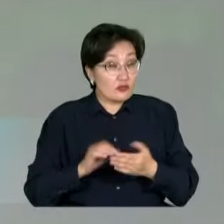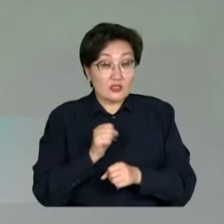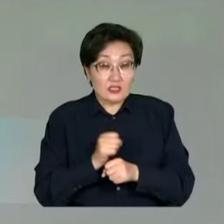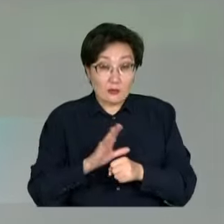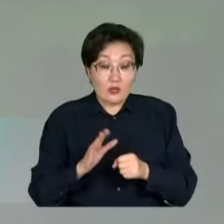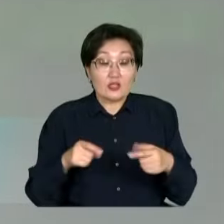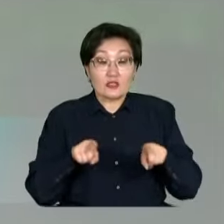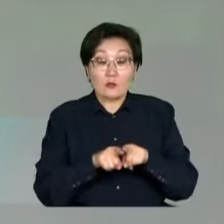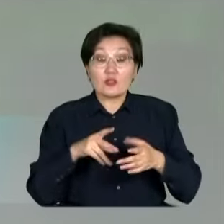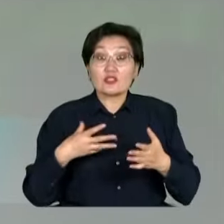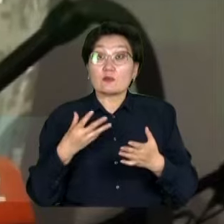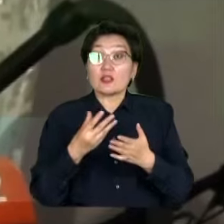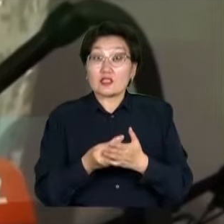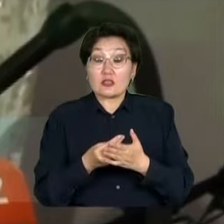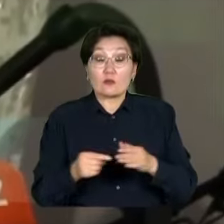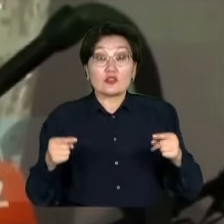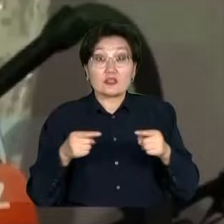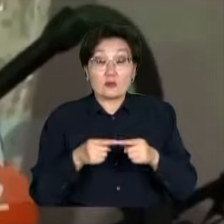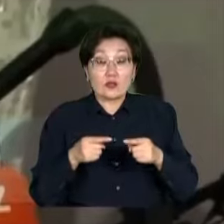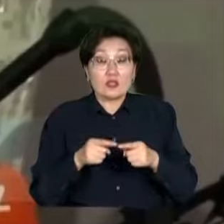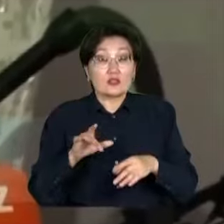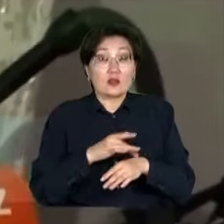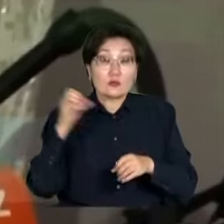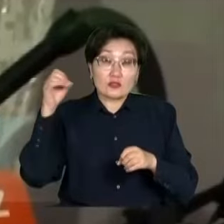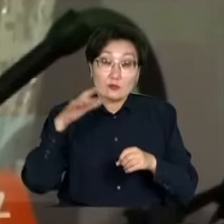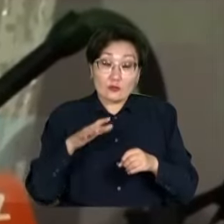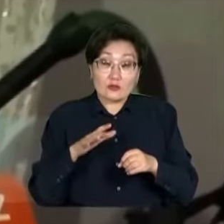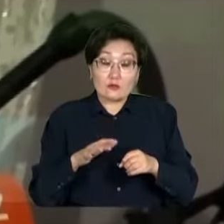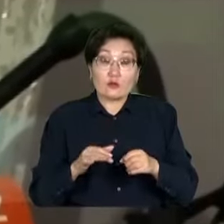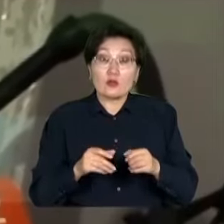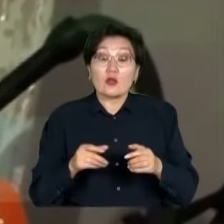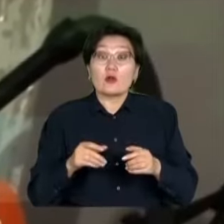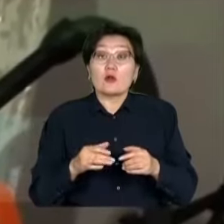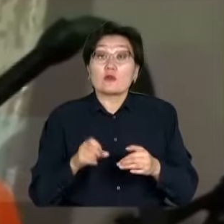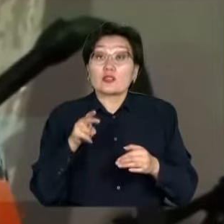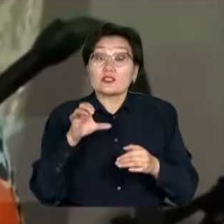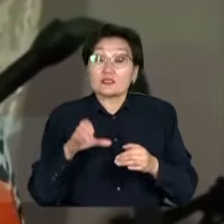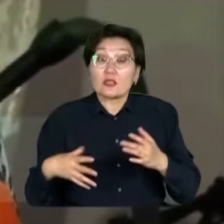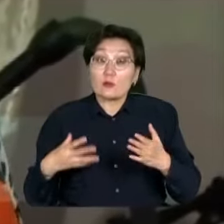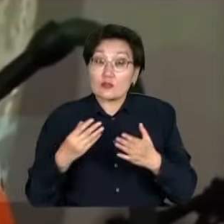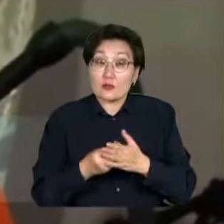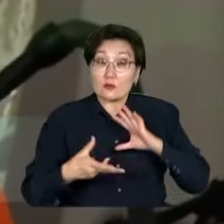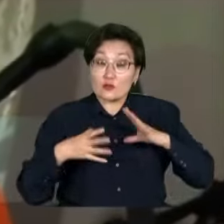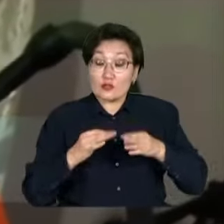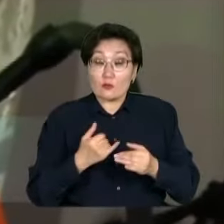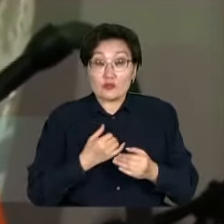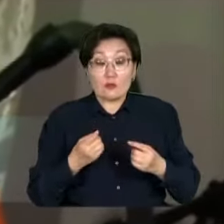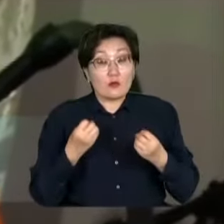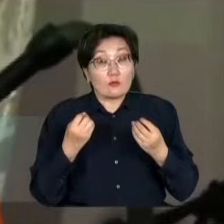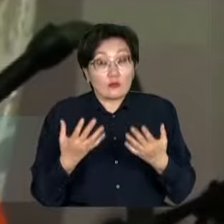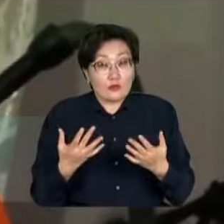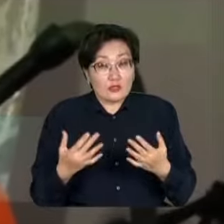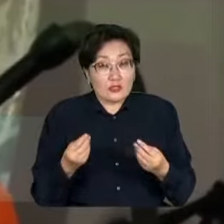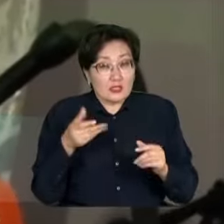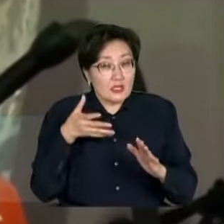делается. И мы также платим арендно-коммунальные, мы платим ком-услуги, КСК платим. И в итоге у нас просто эти деньги уходят